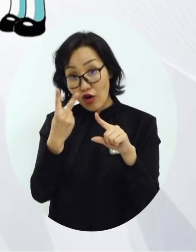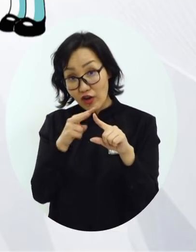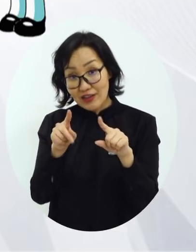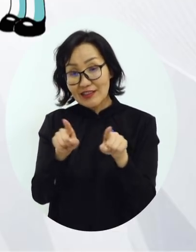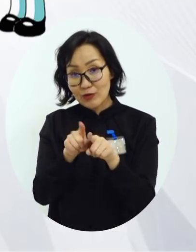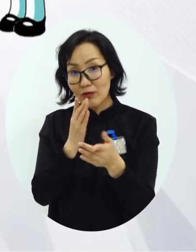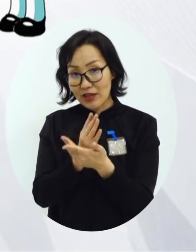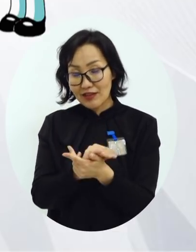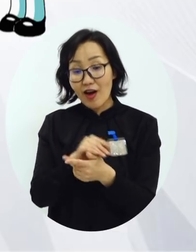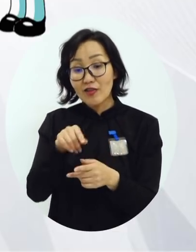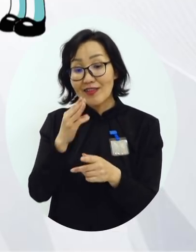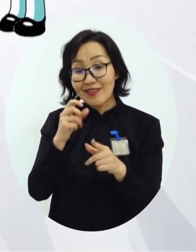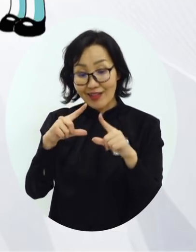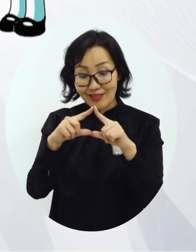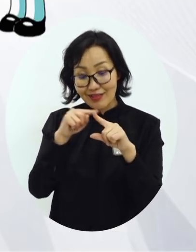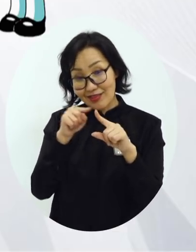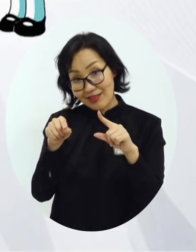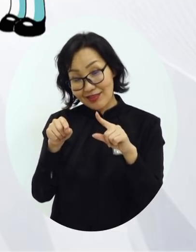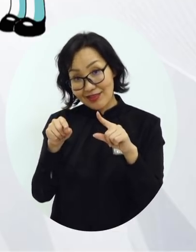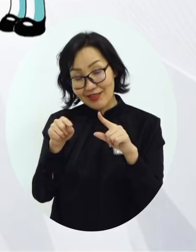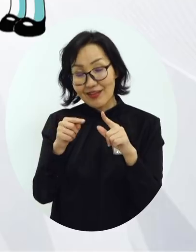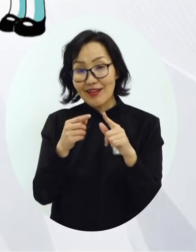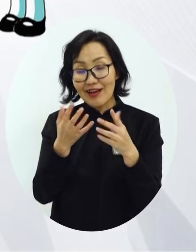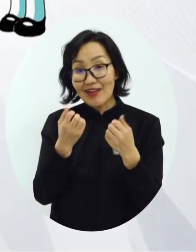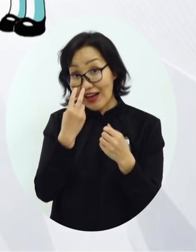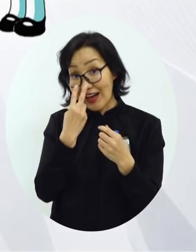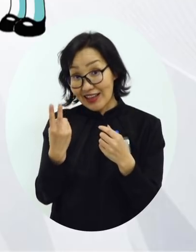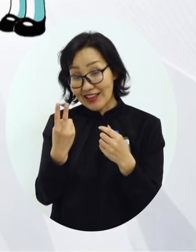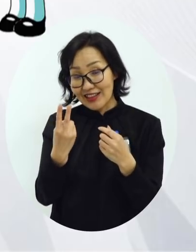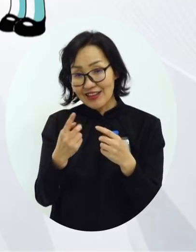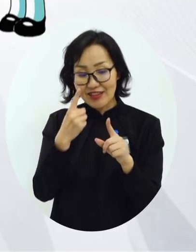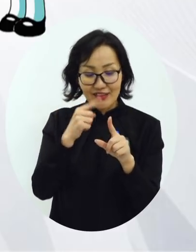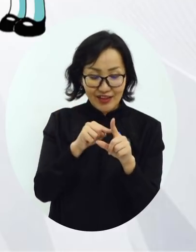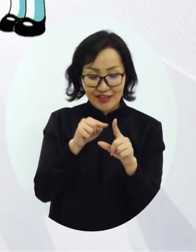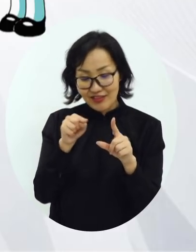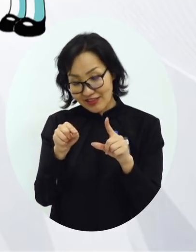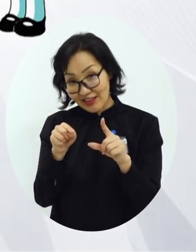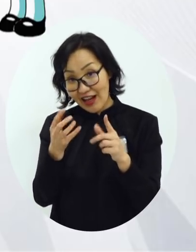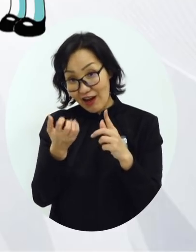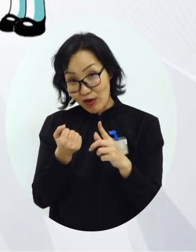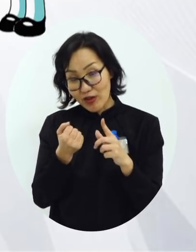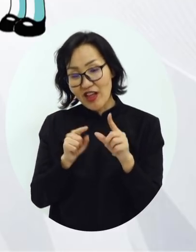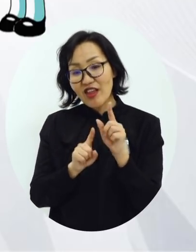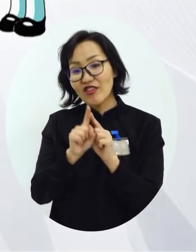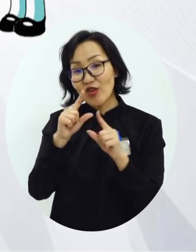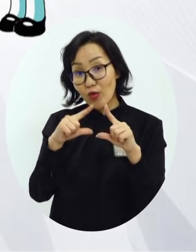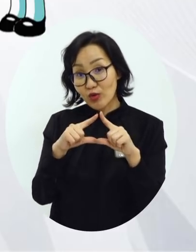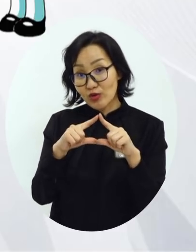нь үртийг харъя. Нэг нүдийг нэг нүгжээр авах юм бол хэд байна? Эхний гурвалжин